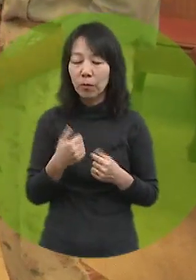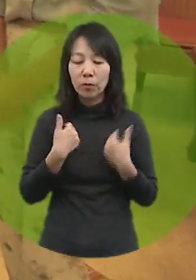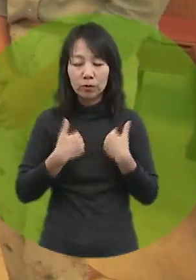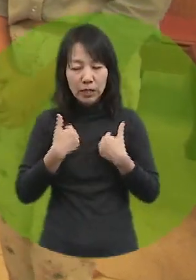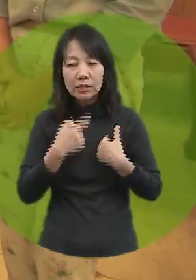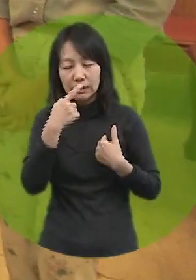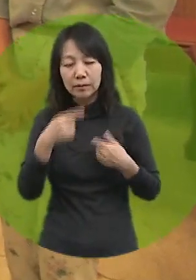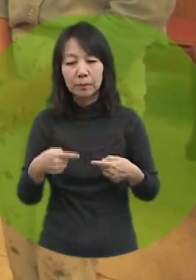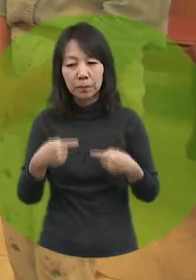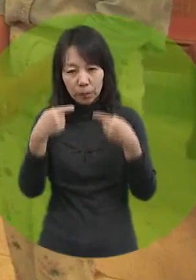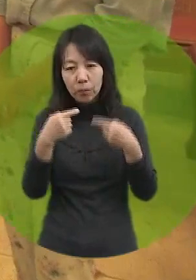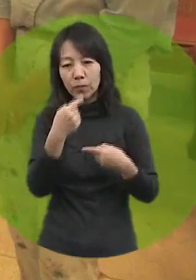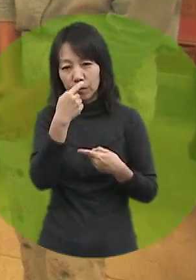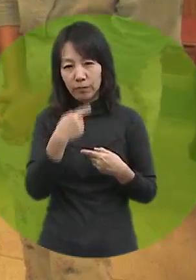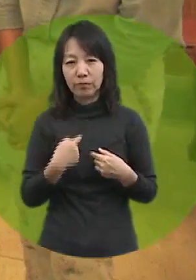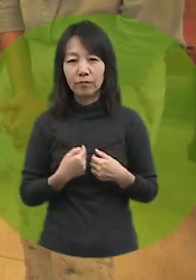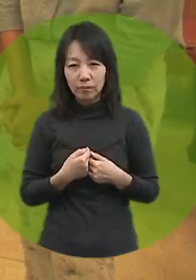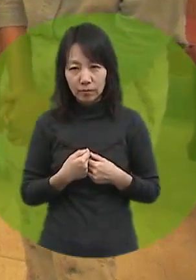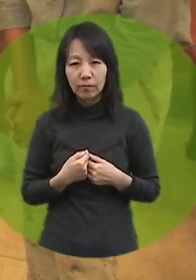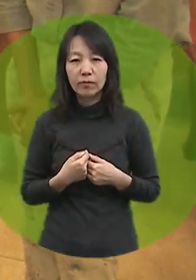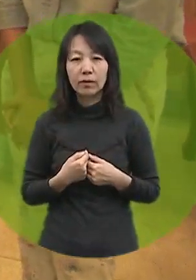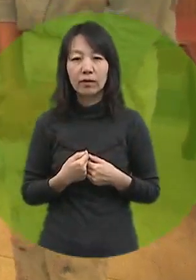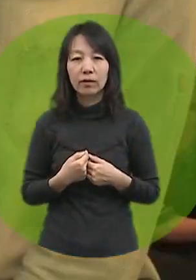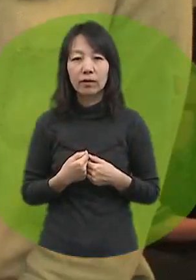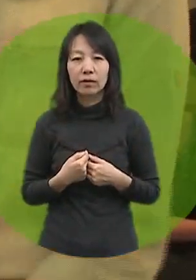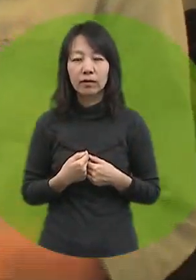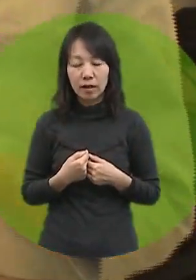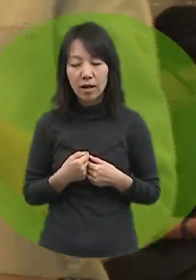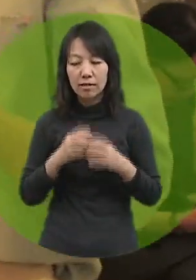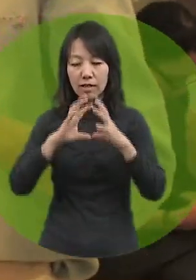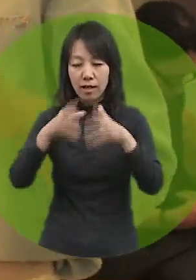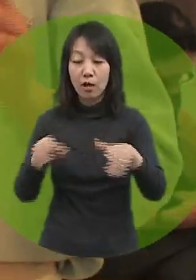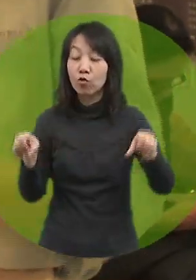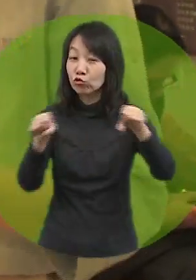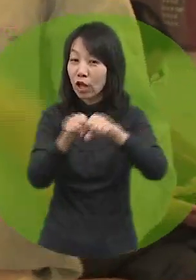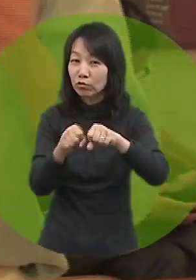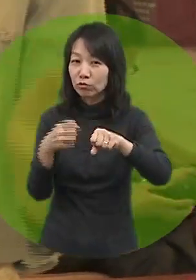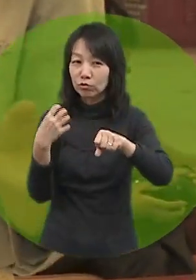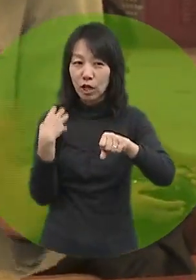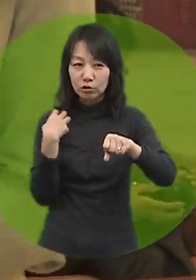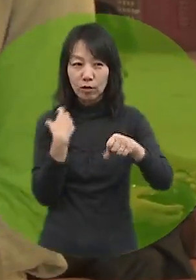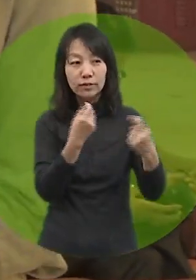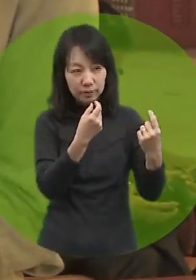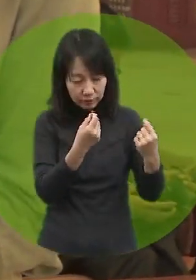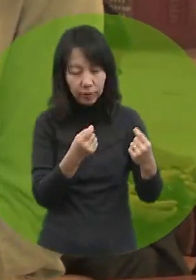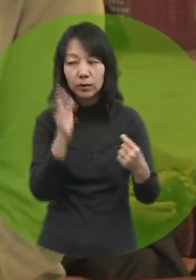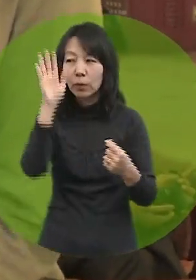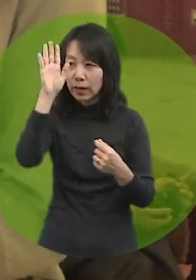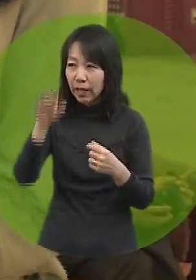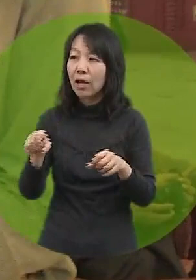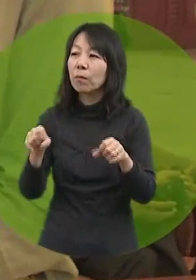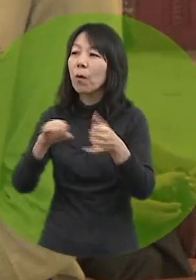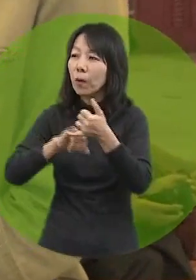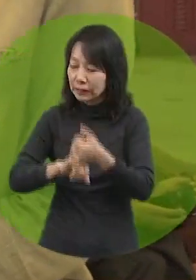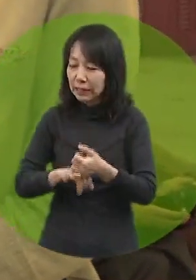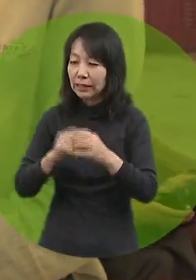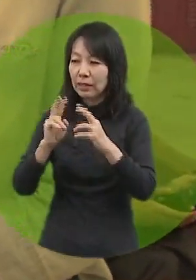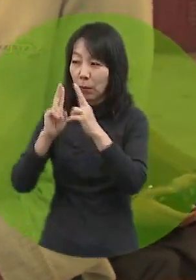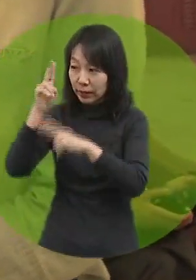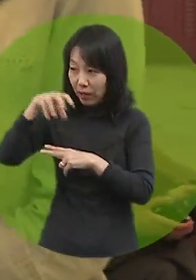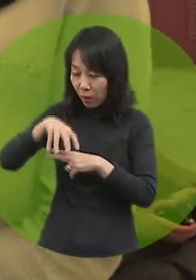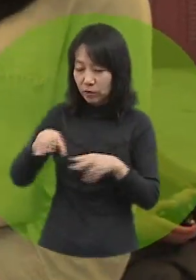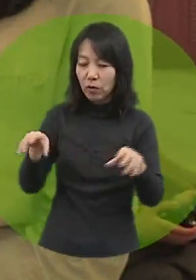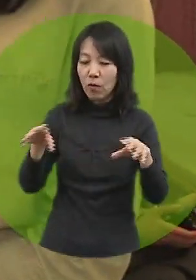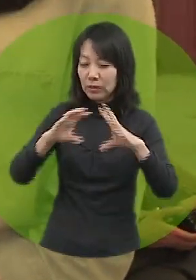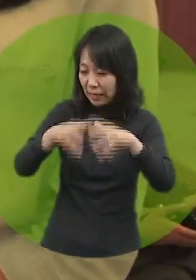当に 素敵だと思います。 世界をつないでくれてますから、 本当、うん、これからもぜひ沖縄と世界をつないでいくっていう大事な役割だと思うので、